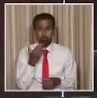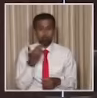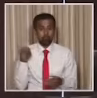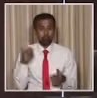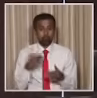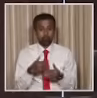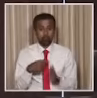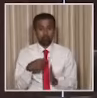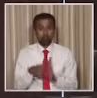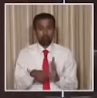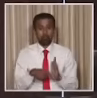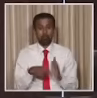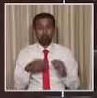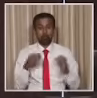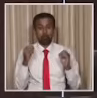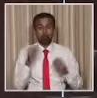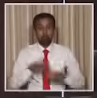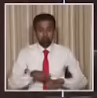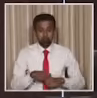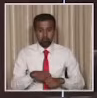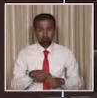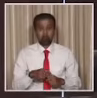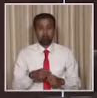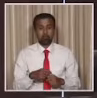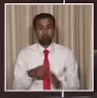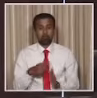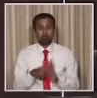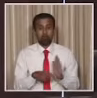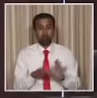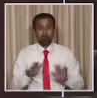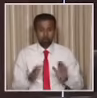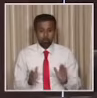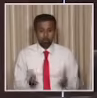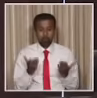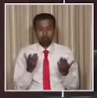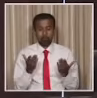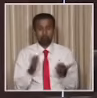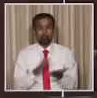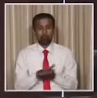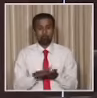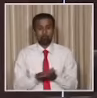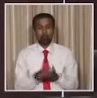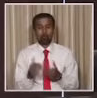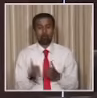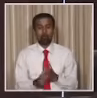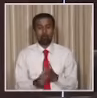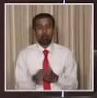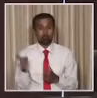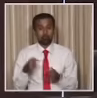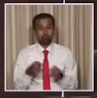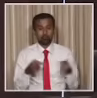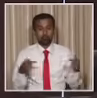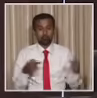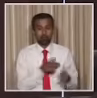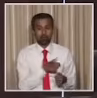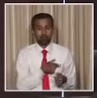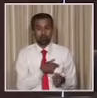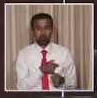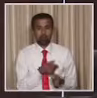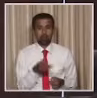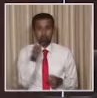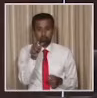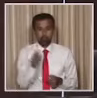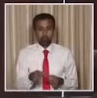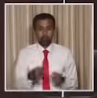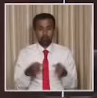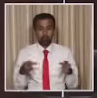kalam merat kabas ni arti ke kadang matan. Ada pahal negaranya anda pulang, wata warne nirma ne, tu mah vipaksa naik kerja diri pinda. Ada buat muat me